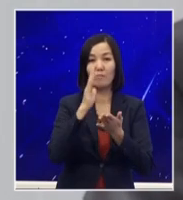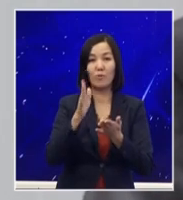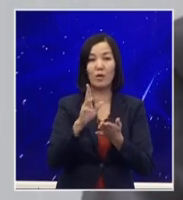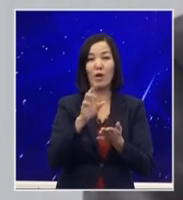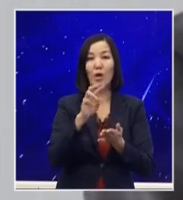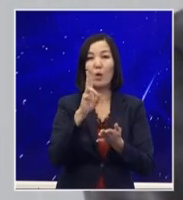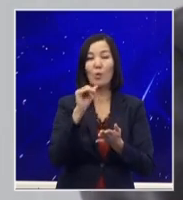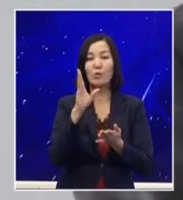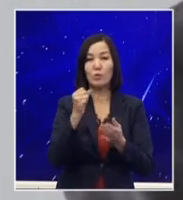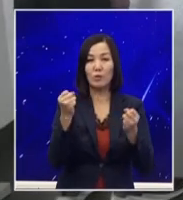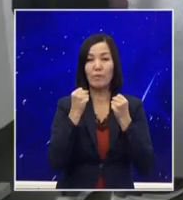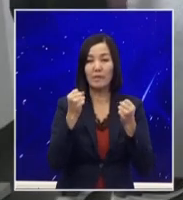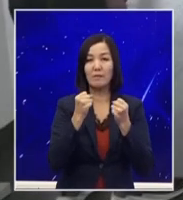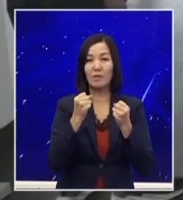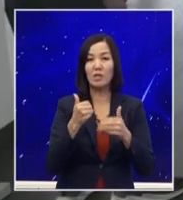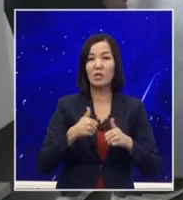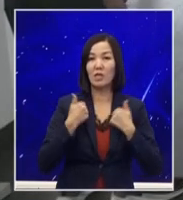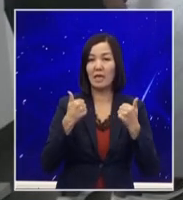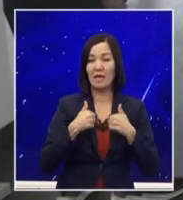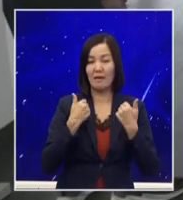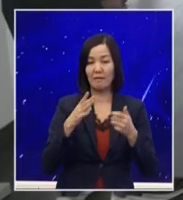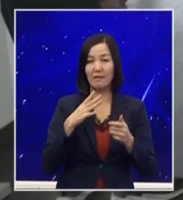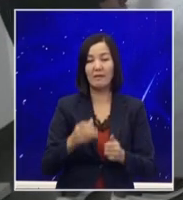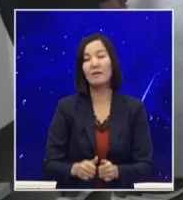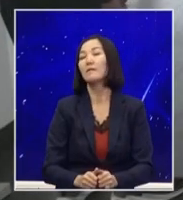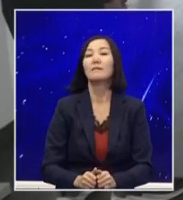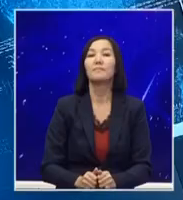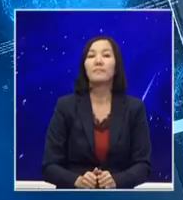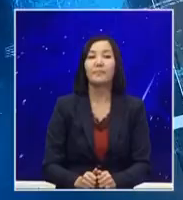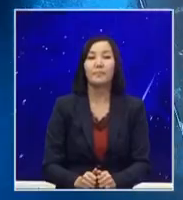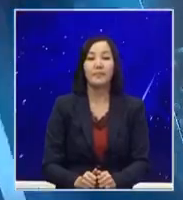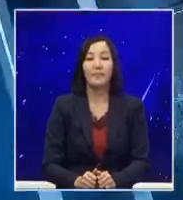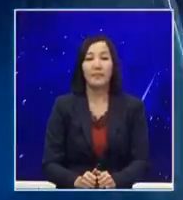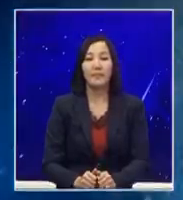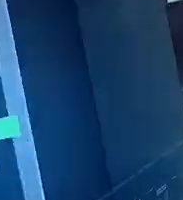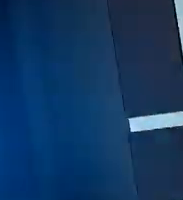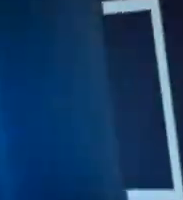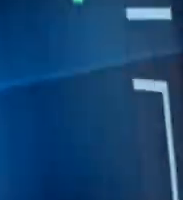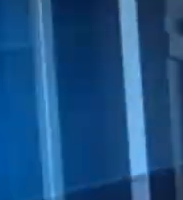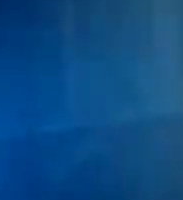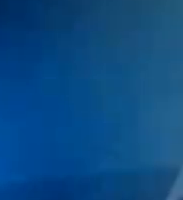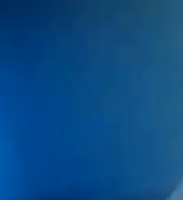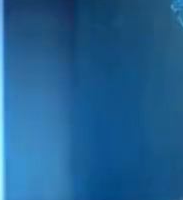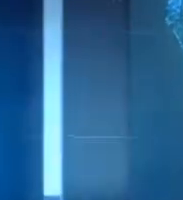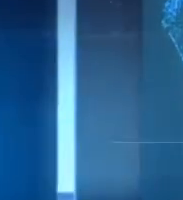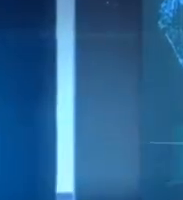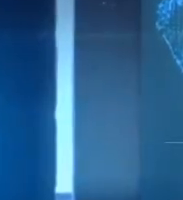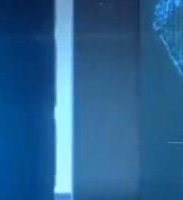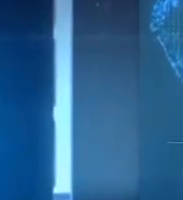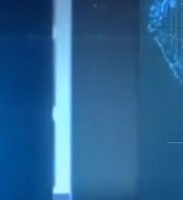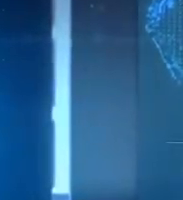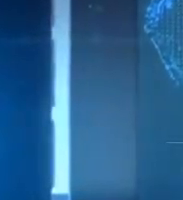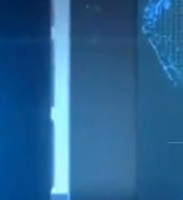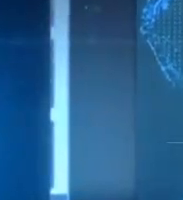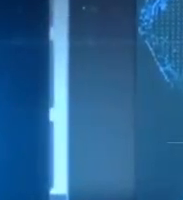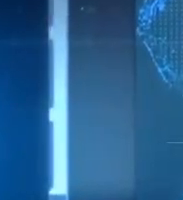келген қара күш иесін жігерлендіріп, арқаландырып қайтарды. Құрманжан Қасымжанұлы, Аманжол Жүнкешев,